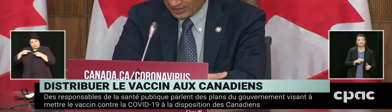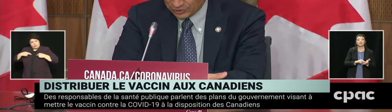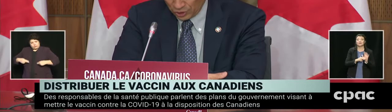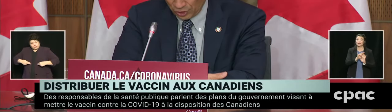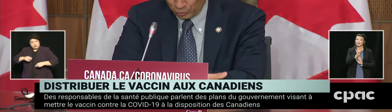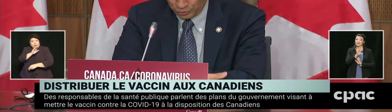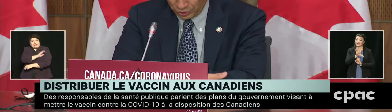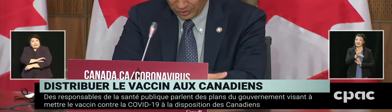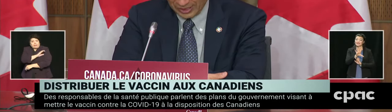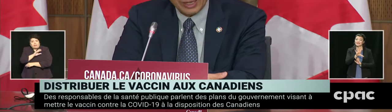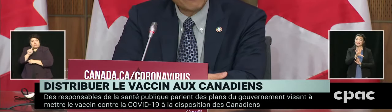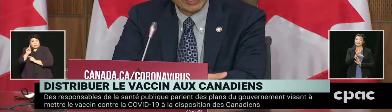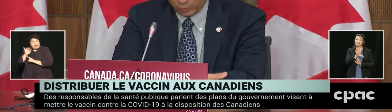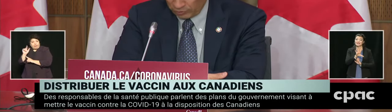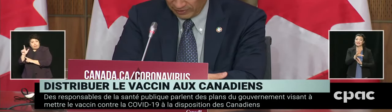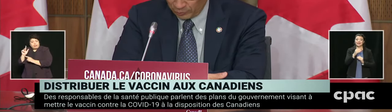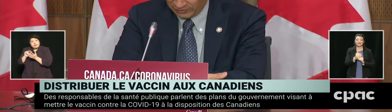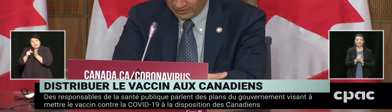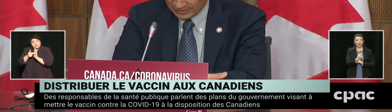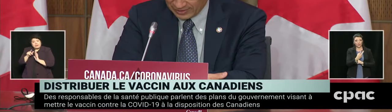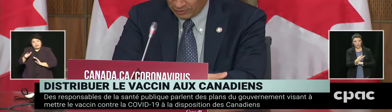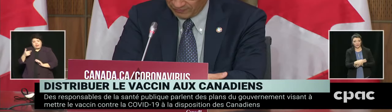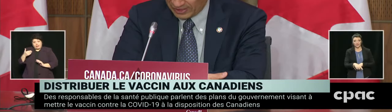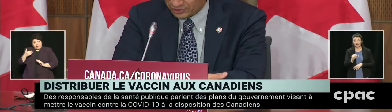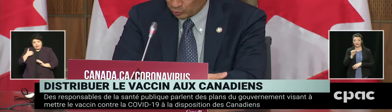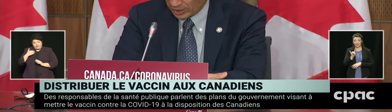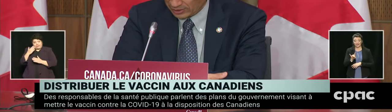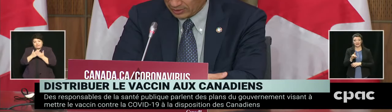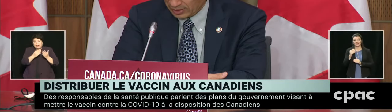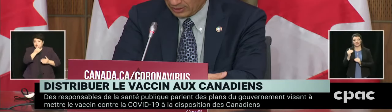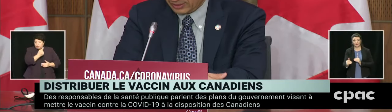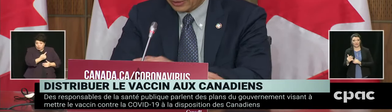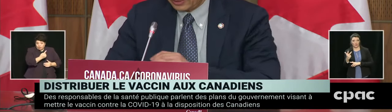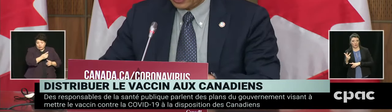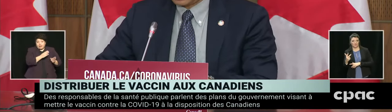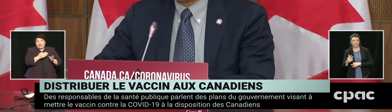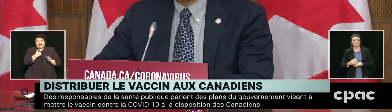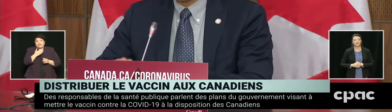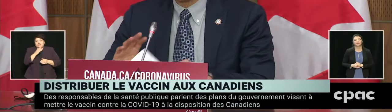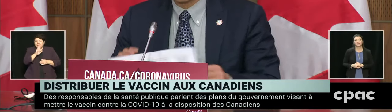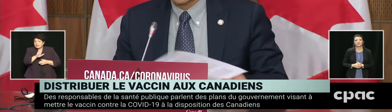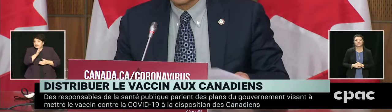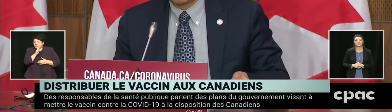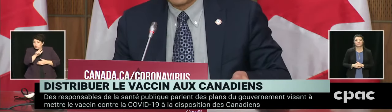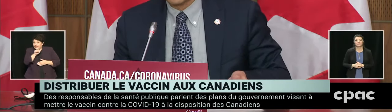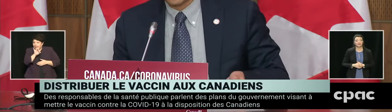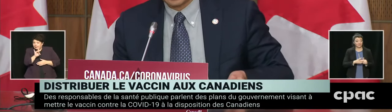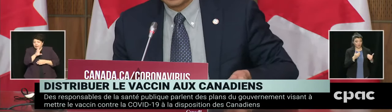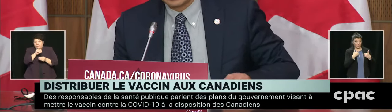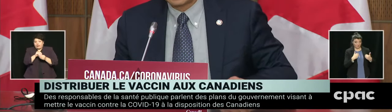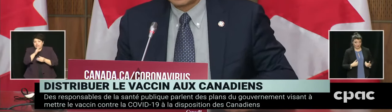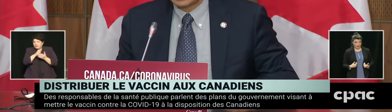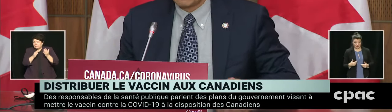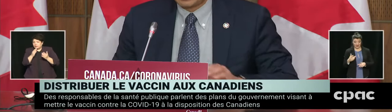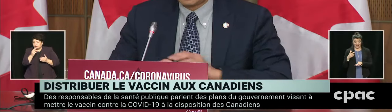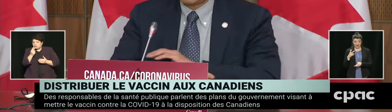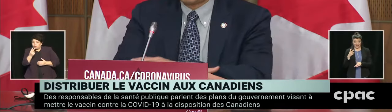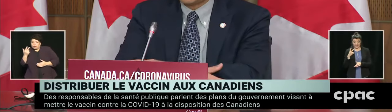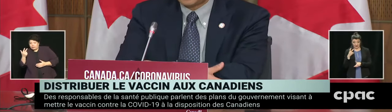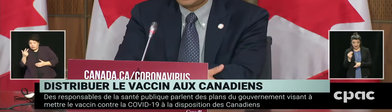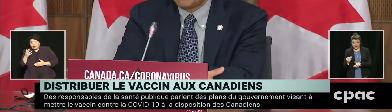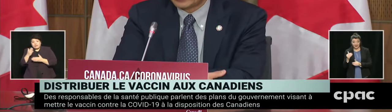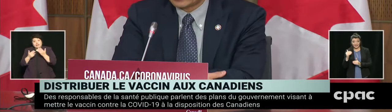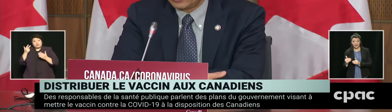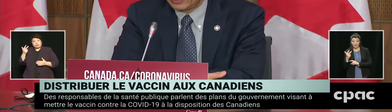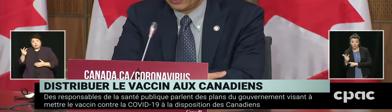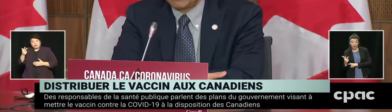vaccins en phase 1 ou 2 et 28 vaccins en phase 3. Des essais cliniques de phase 3 qui servent à